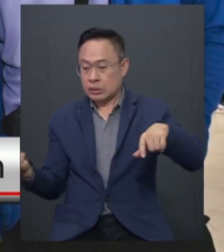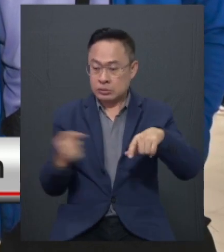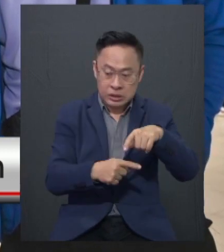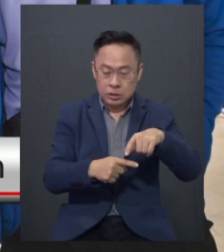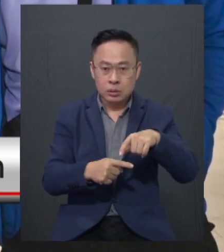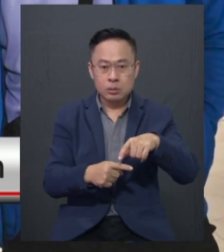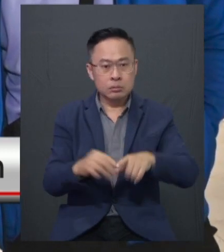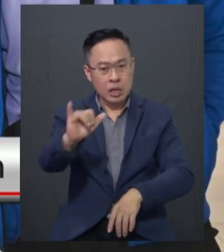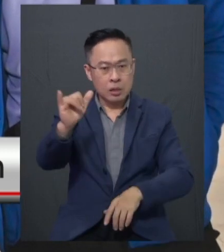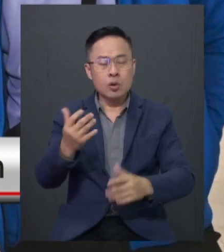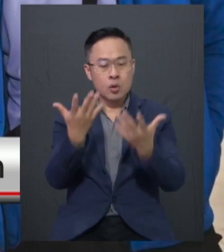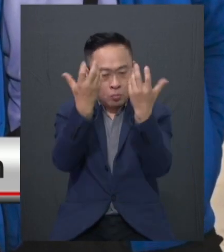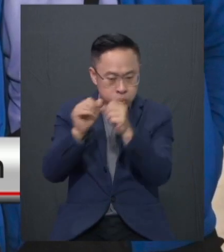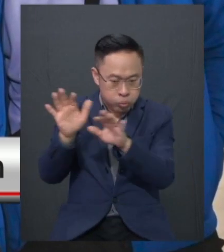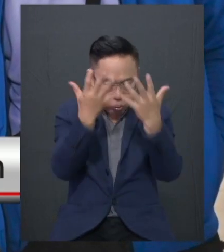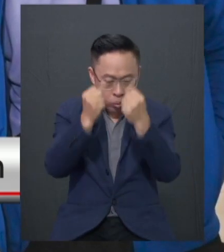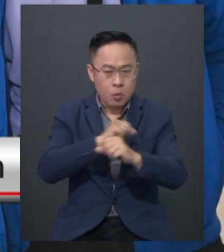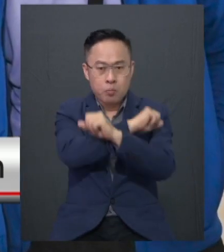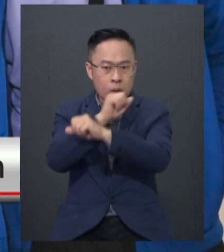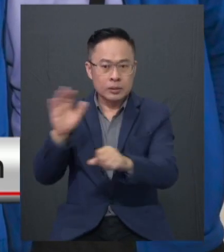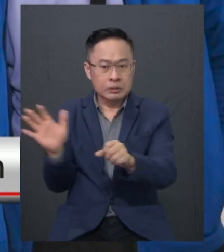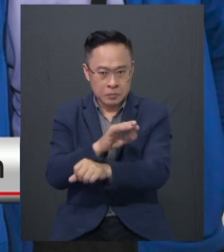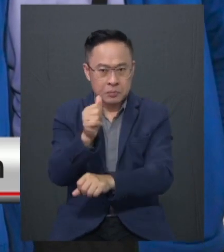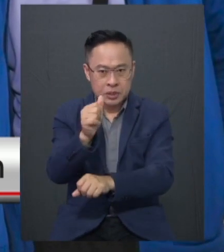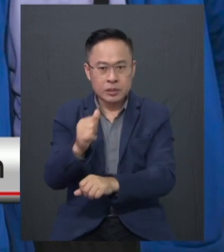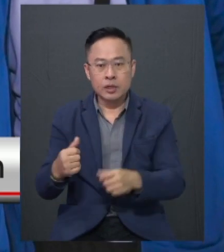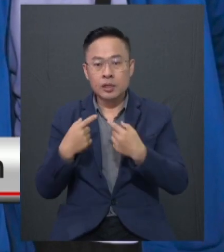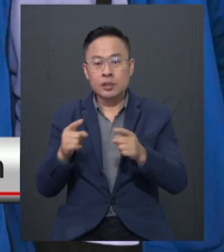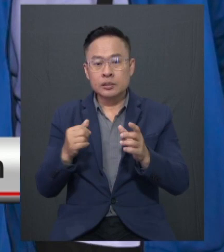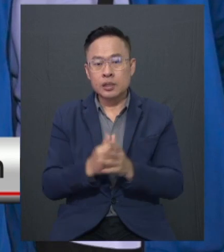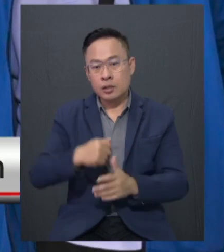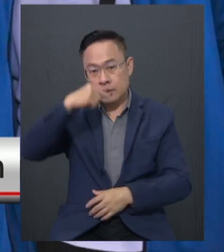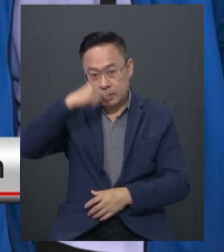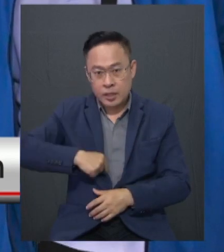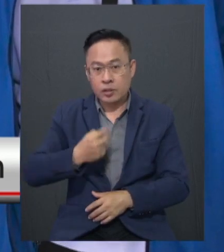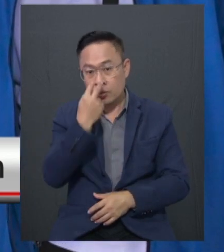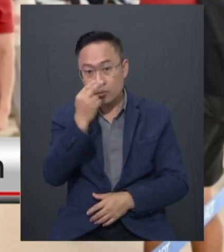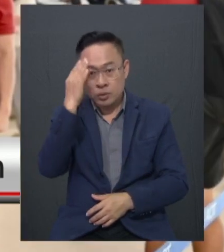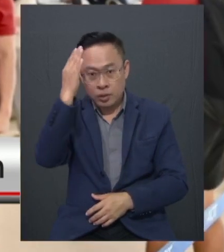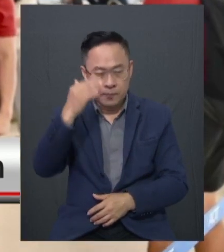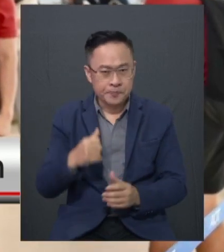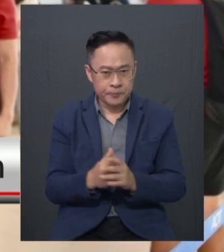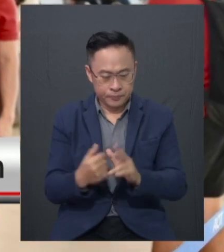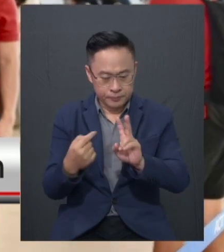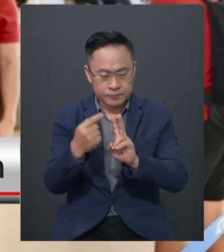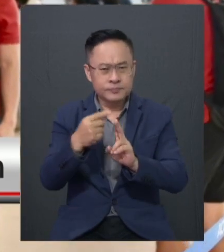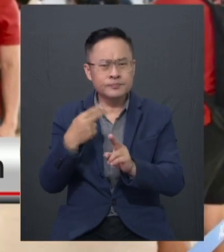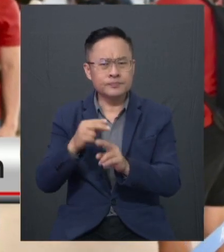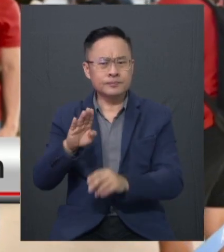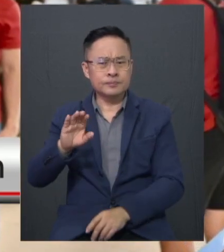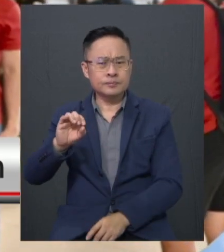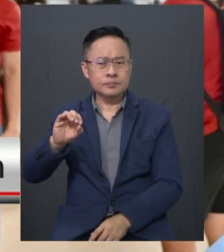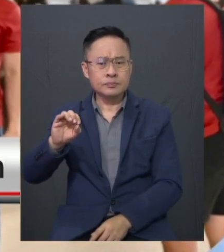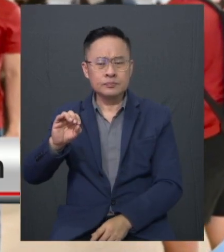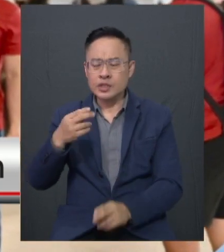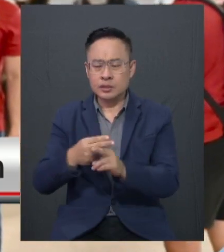นี่บรรยากาศนะเมื่อวานนี้ก็ทุกคนดูแฮปปี้นะครับ ใช ่หลายคนก็ผลงานดีขึ้นนะตัวตึงอย่างบดินทร์กับเอกนิษฐ ์ค่ะ ก็ดีขึ้นในเกมที่ผ่